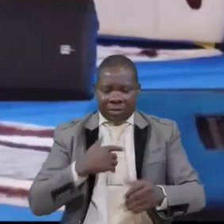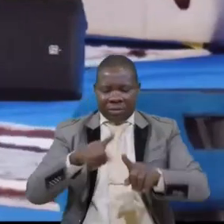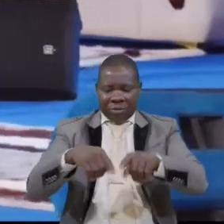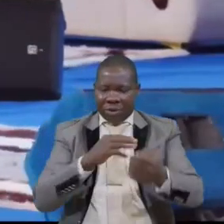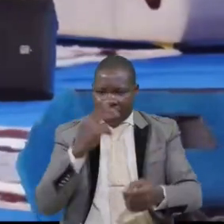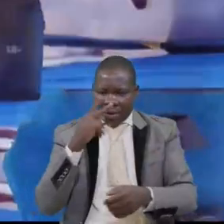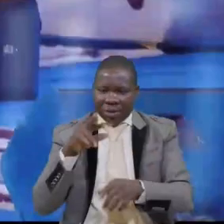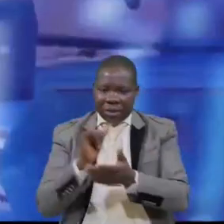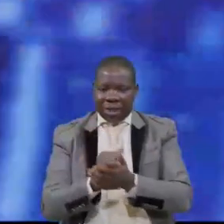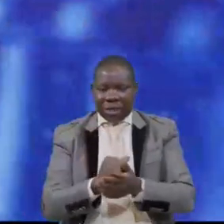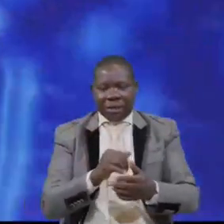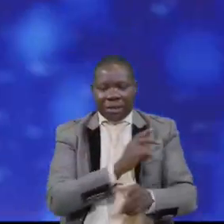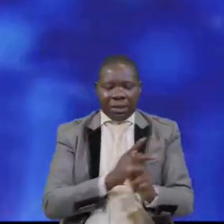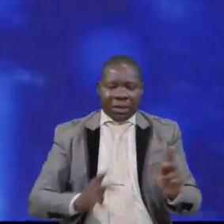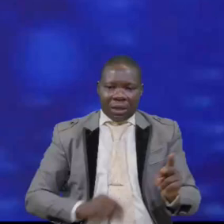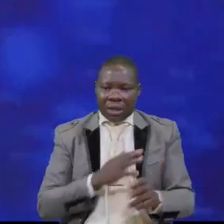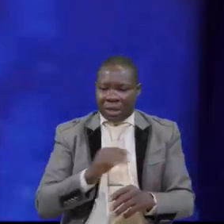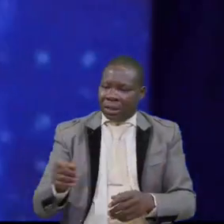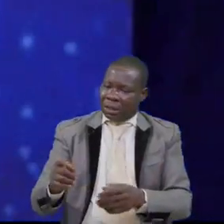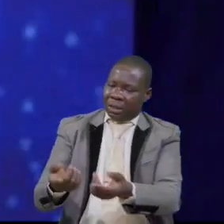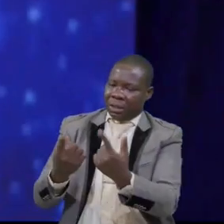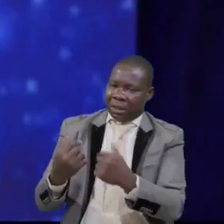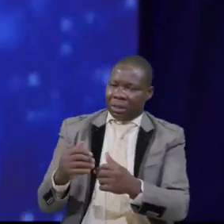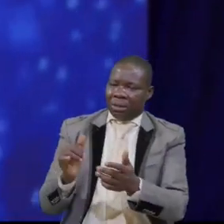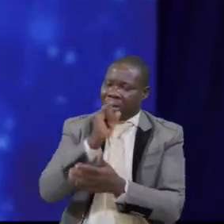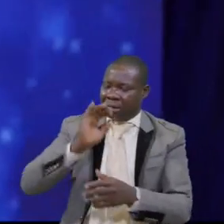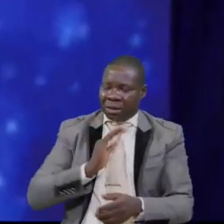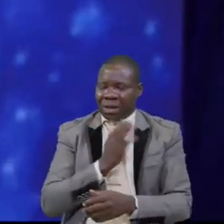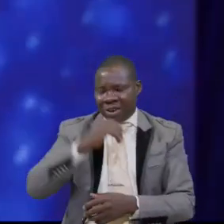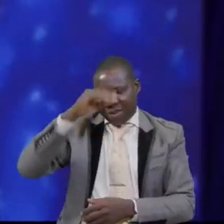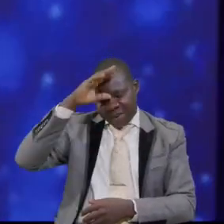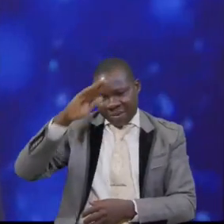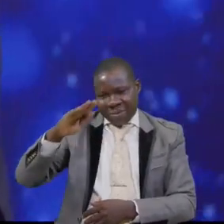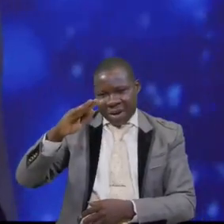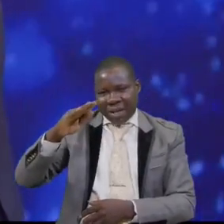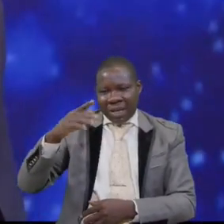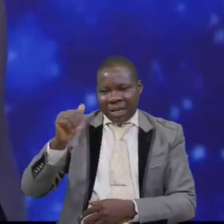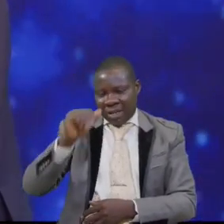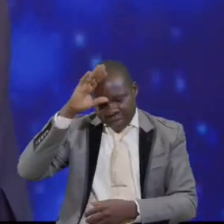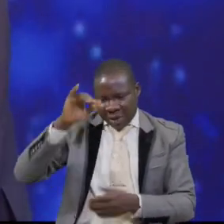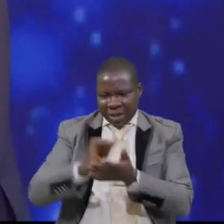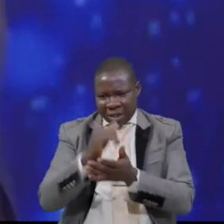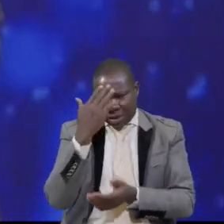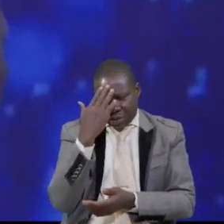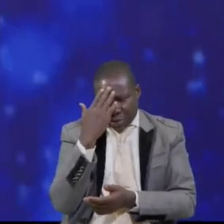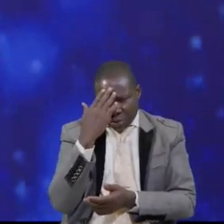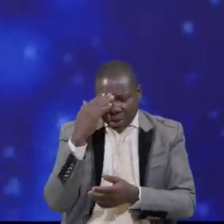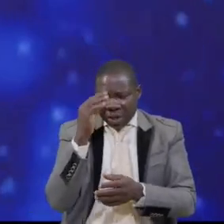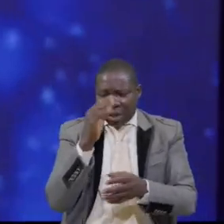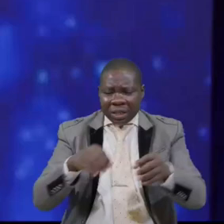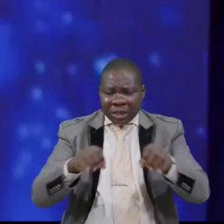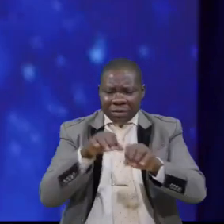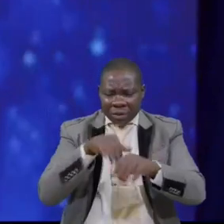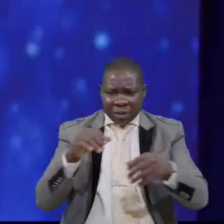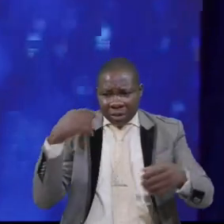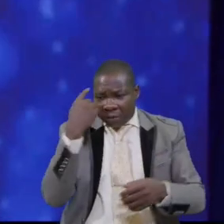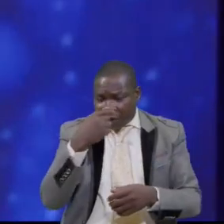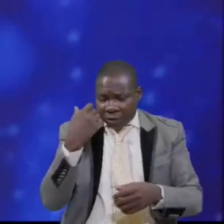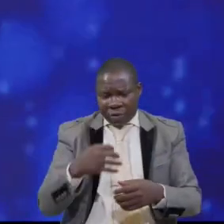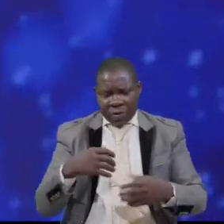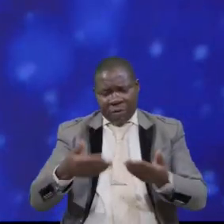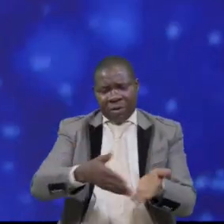venu. C'est notre homme. Un homme qui savait, même en face de la mort,